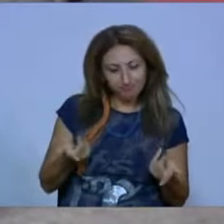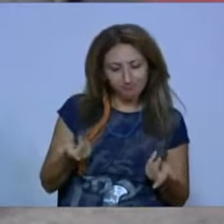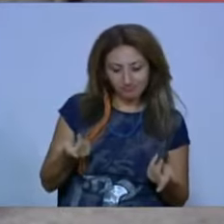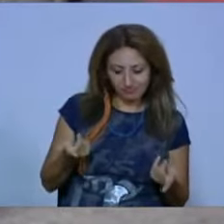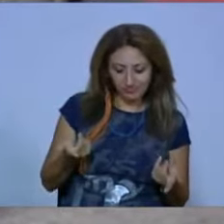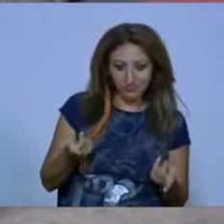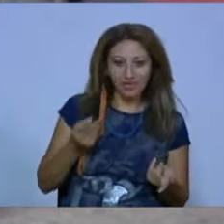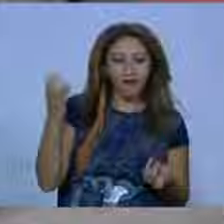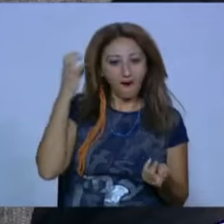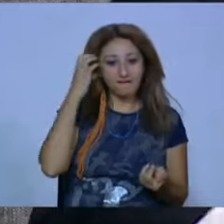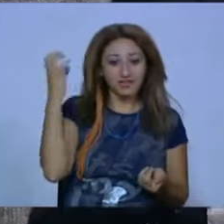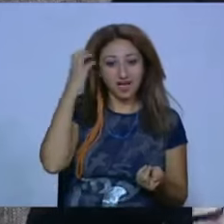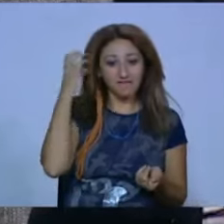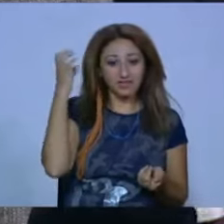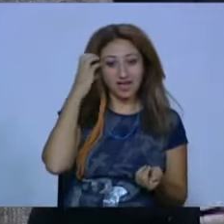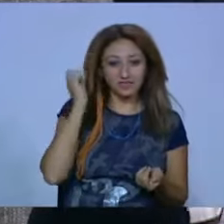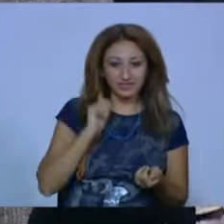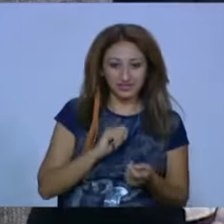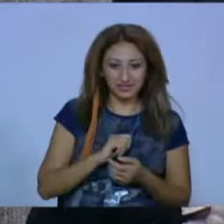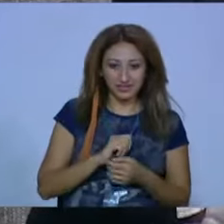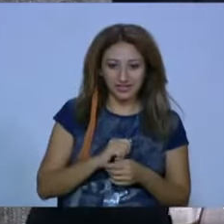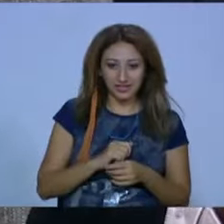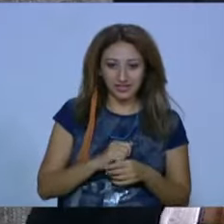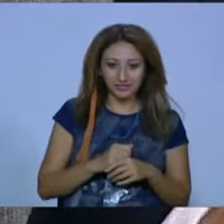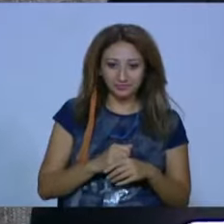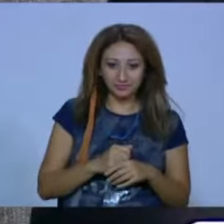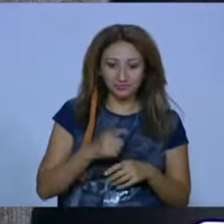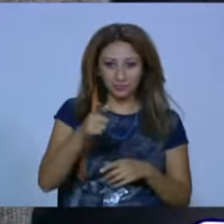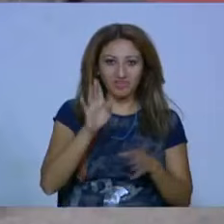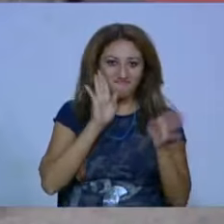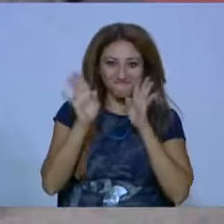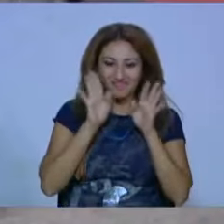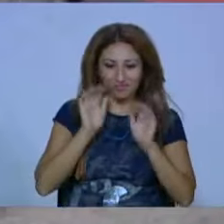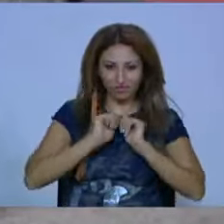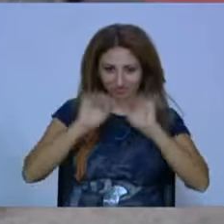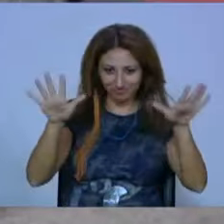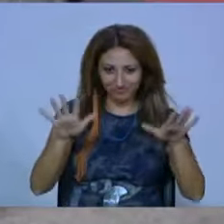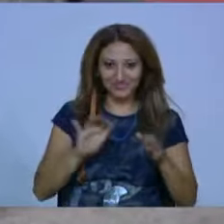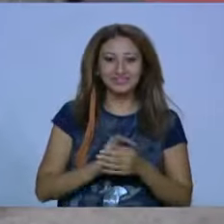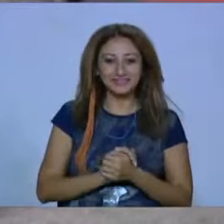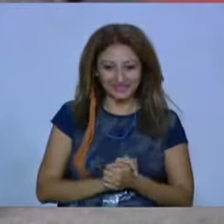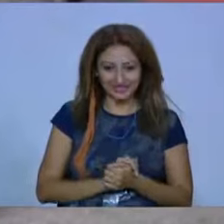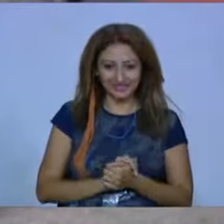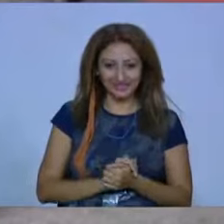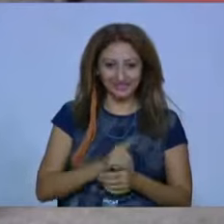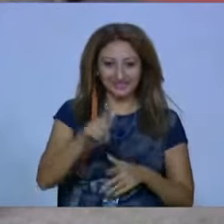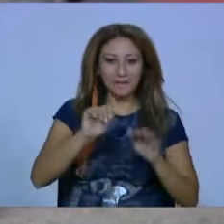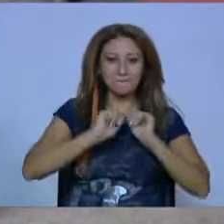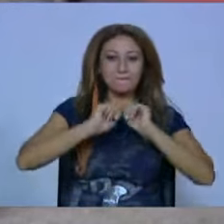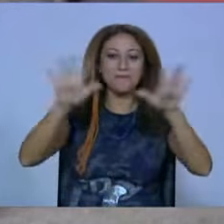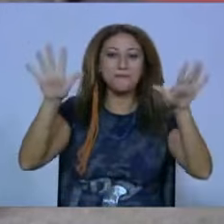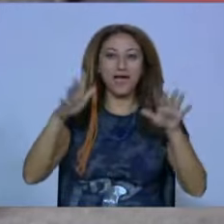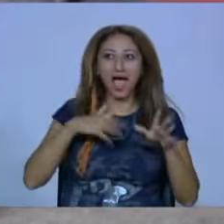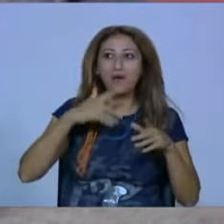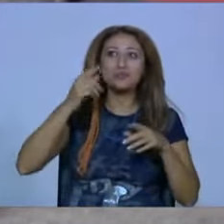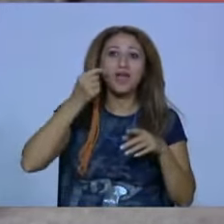بقيت نحفظها بس يعني. لفت نظري انك انت كنت بتسجلي لها وتحطي الشغل على الفيسبوك مظبوط؟ كنت بنحطه وبنبعت يعني وبنبعت